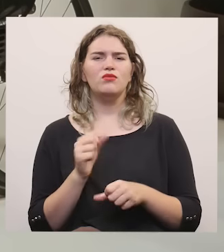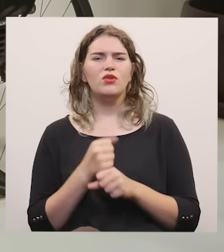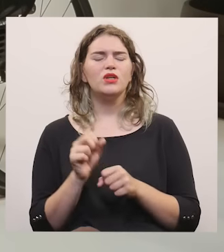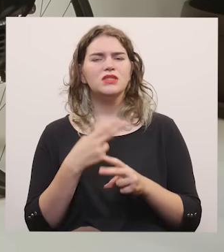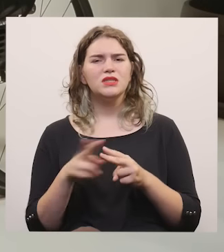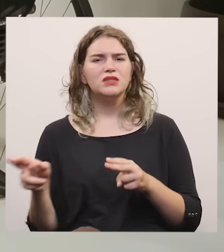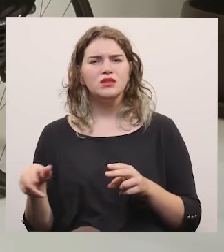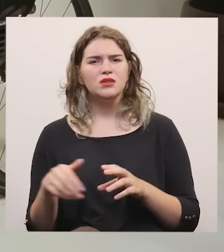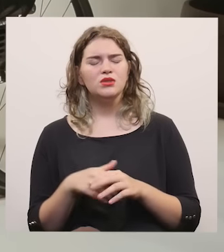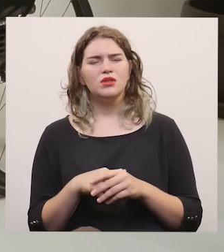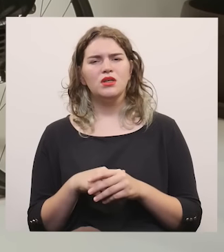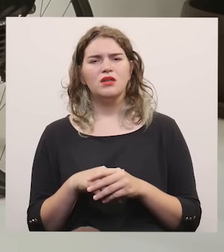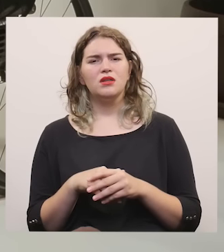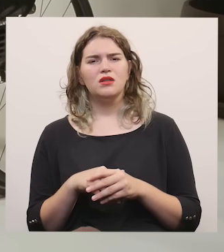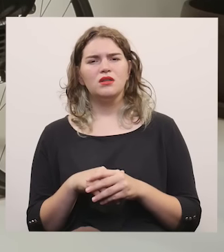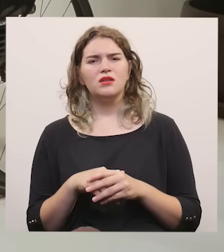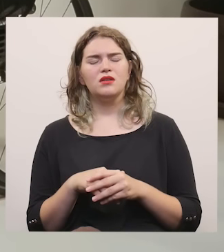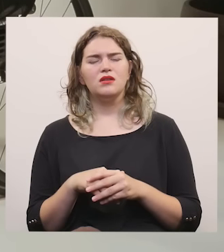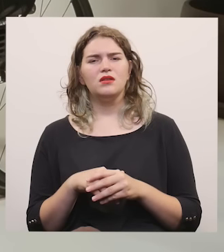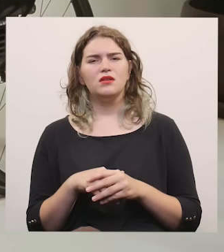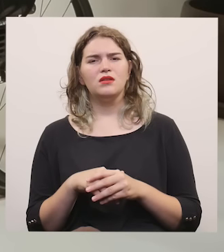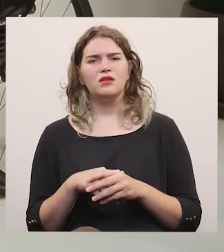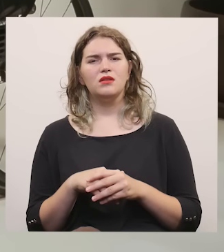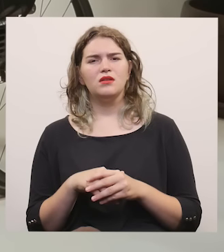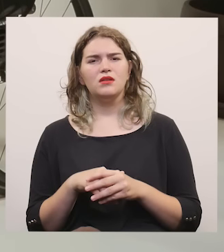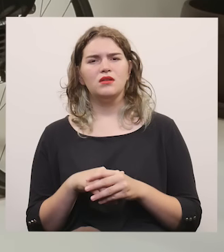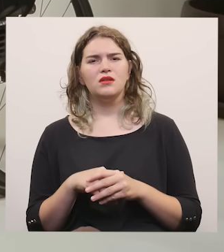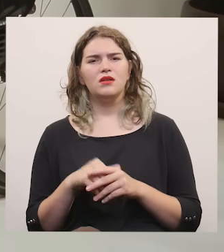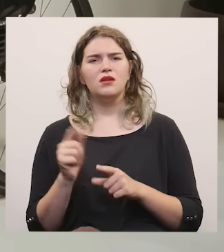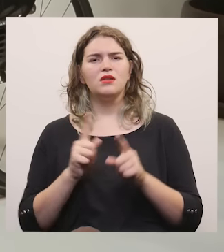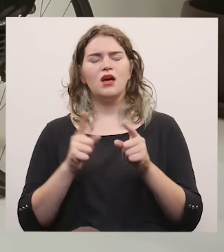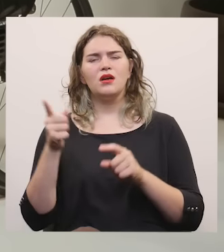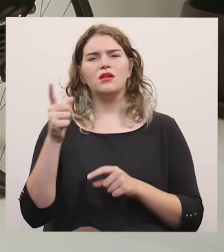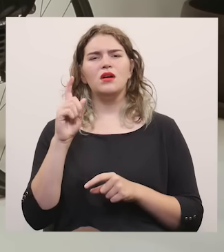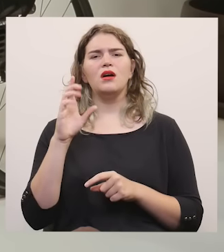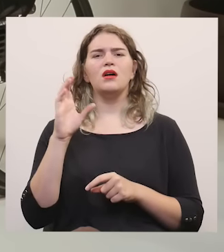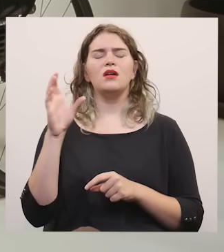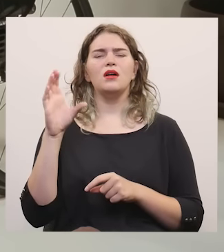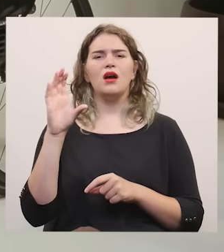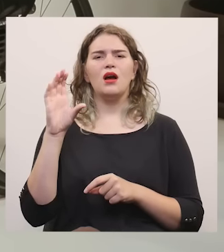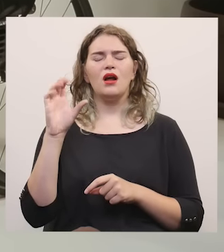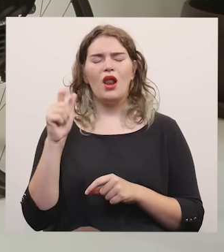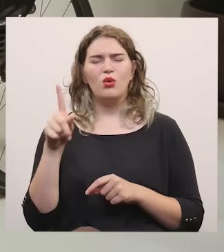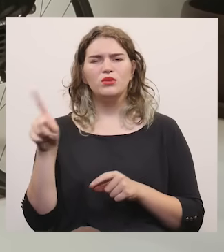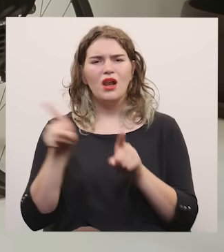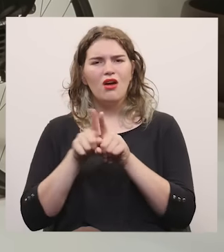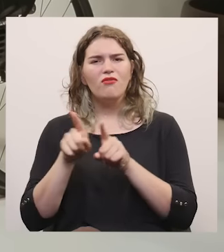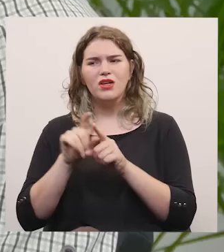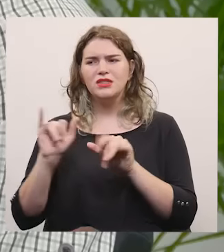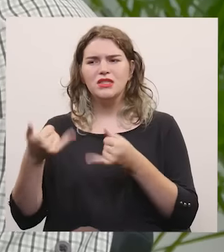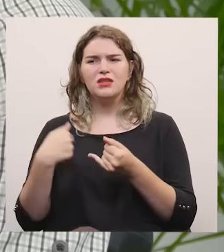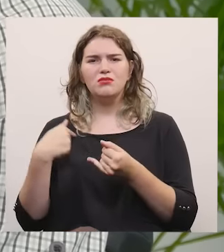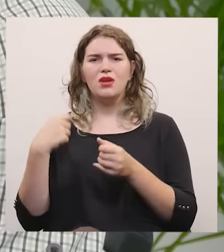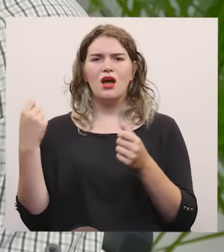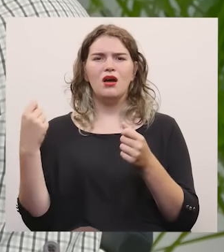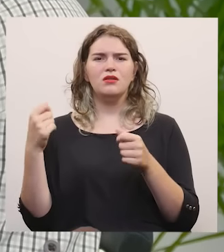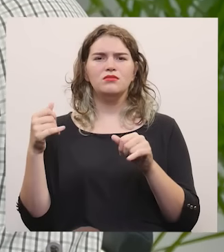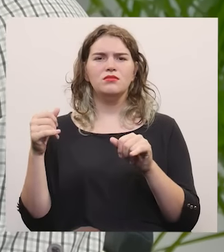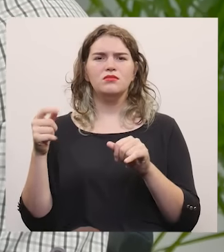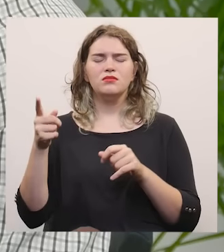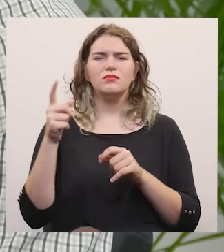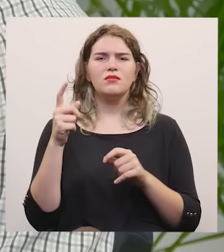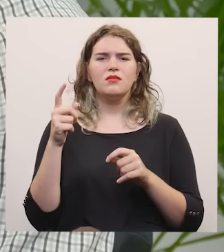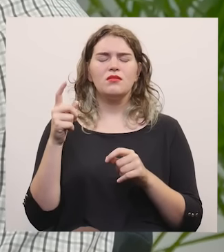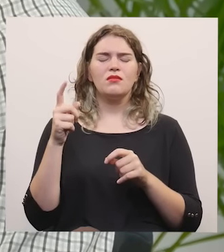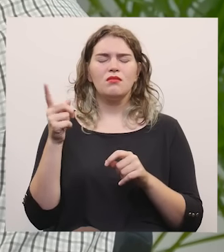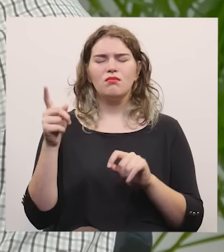sincer așa și, cum să zic, bărbătește. Foarte. Dacă era Claudia în situația ta? Am spus de la început că nu știu